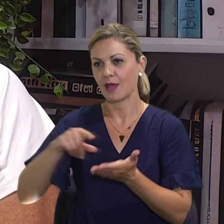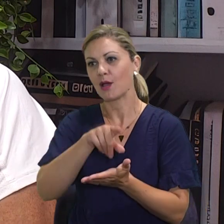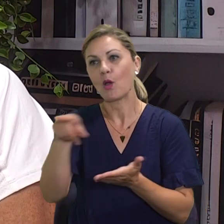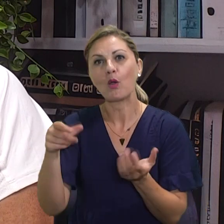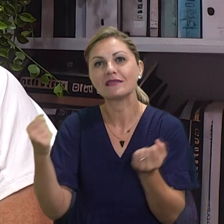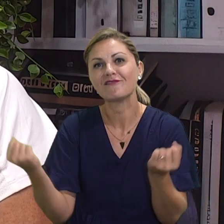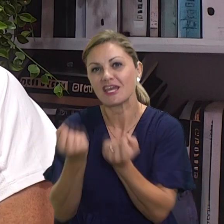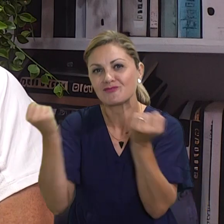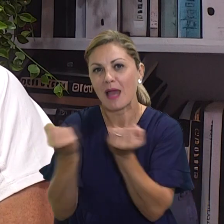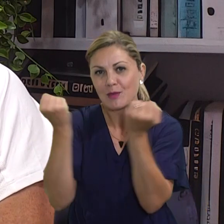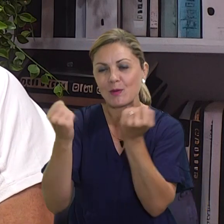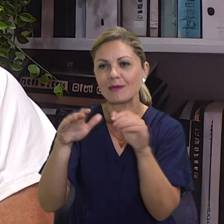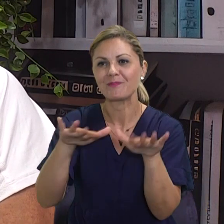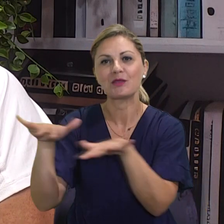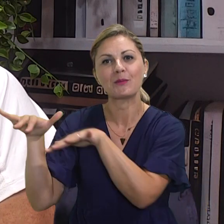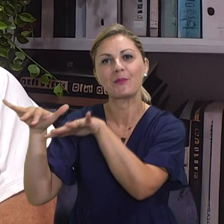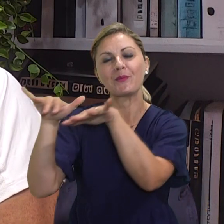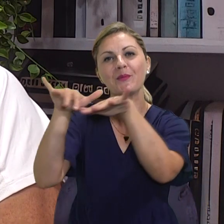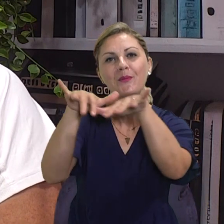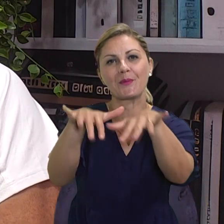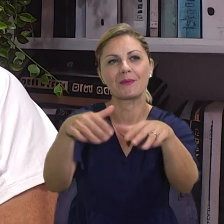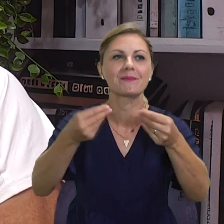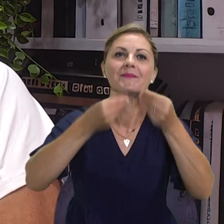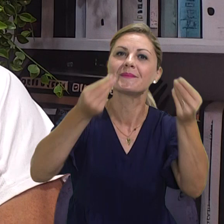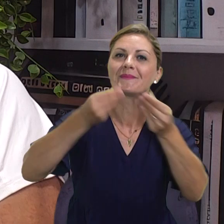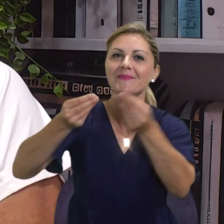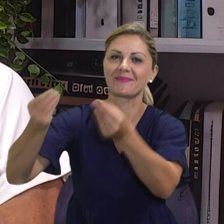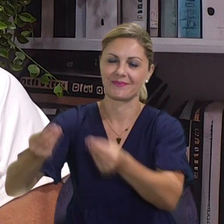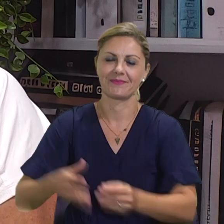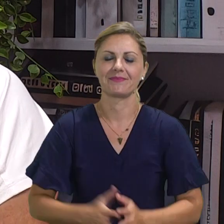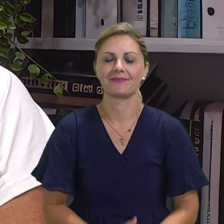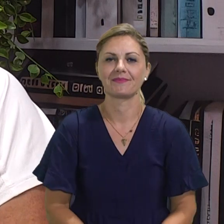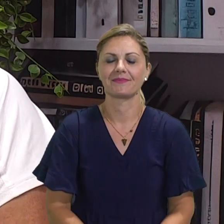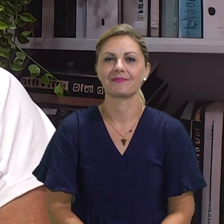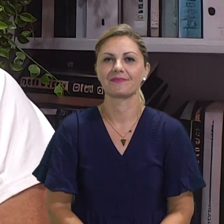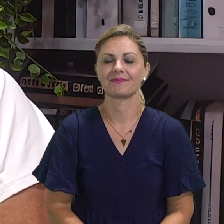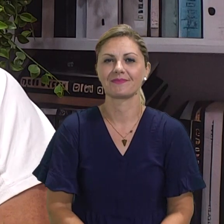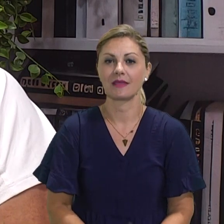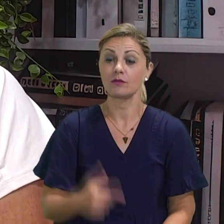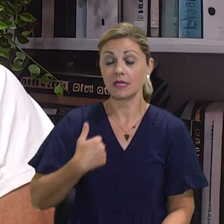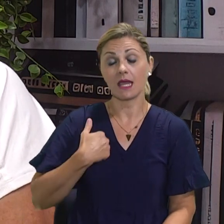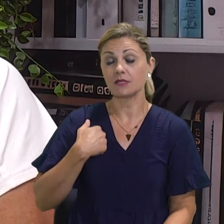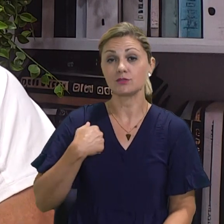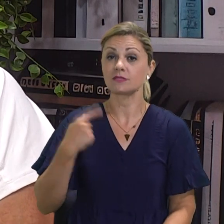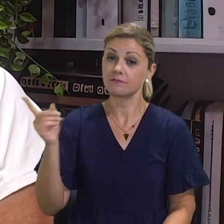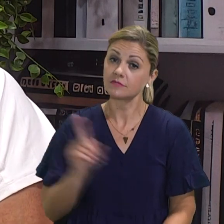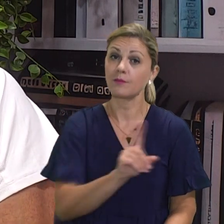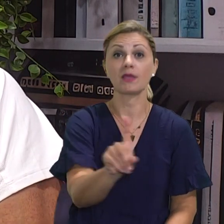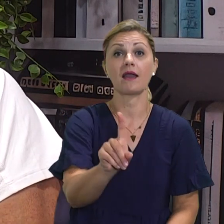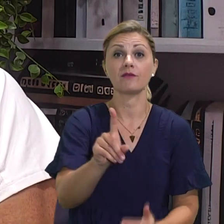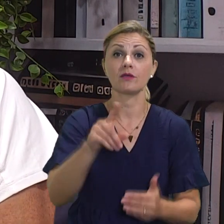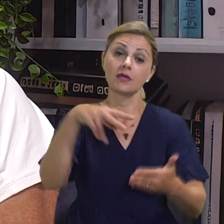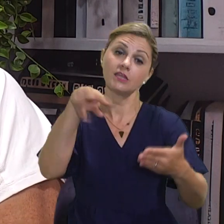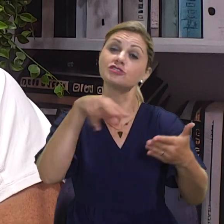određeni dio tih distiha, jednu pjesmicu, tako da se pokrije cijeli razred, svi mogu učestvovati, da svi budu paralelno. I onda i ja